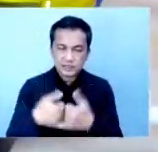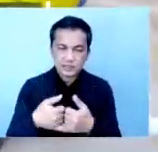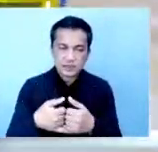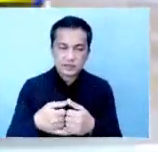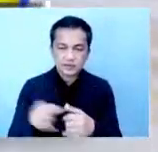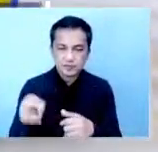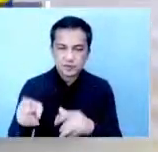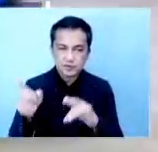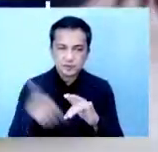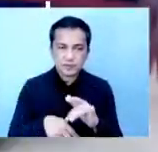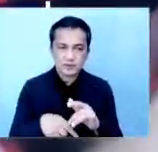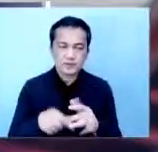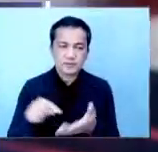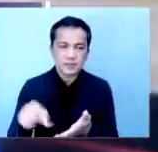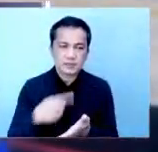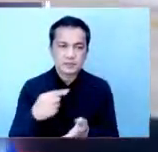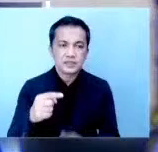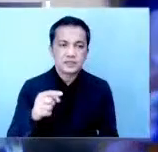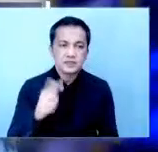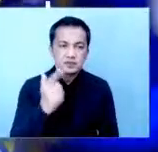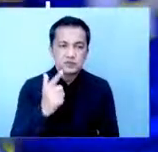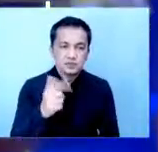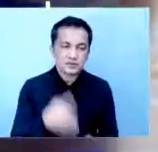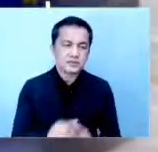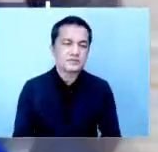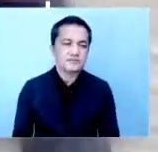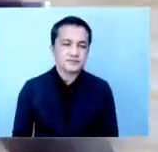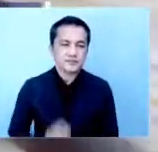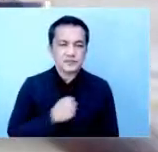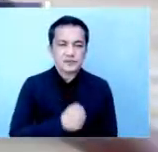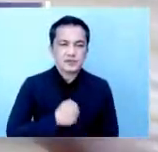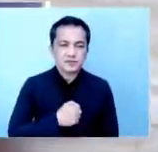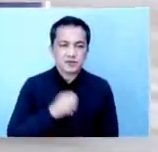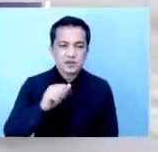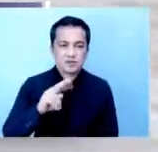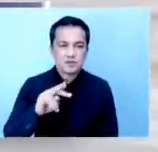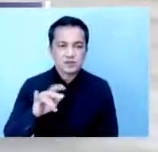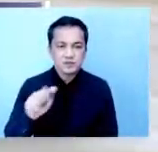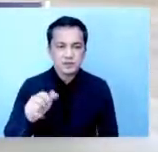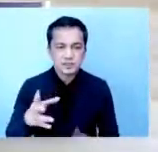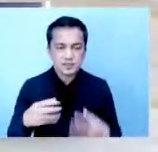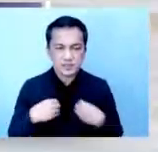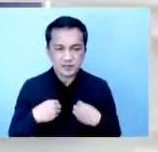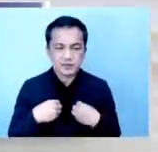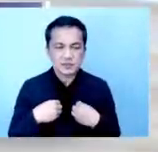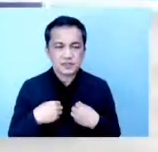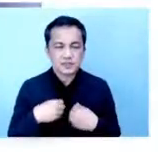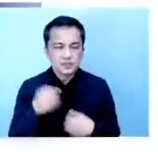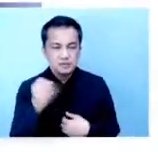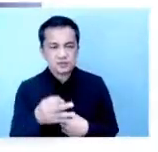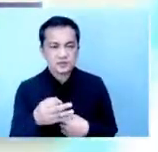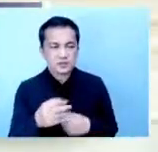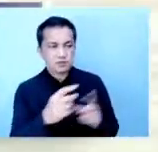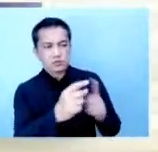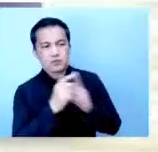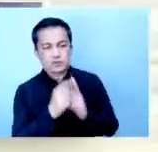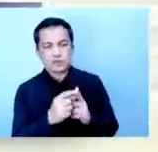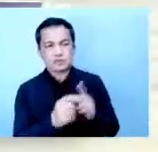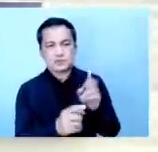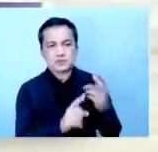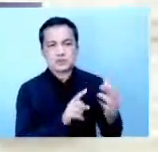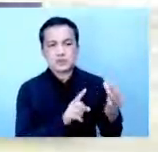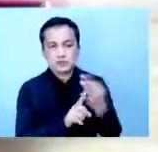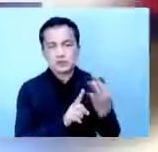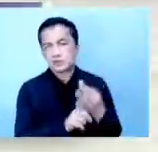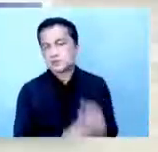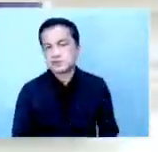ng 20,000 pesos. Nagsorry na raw si Abueva at hinaming nag-middle finger dahil minura siya ng isang fan.